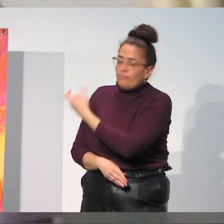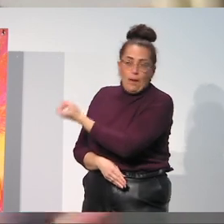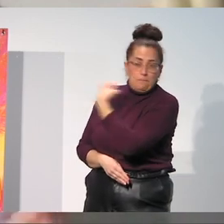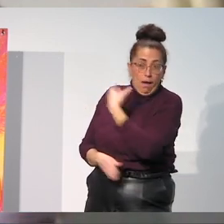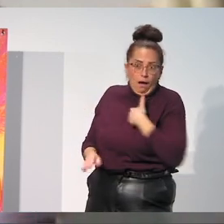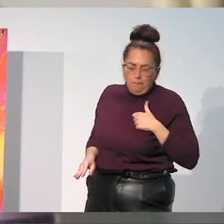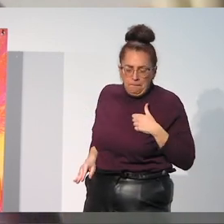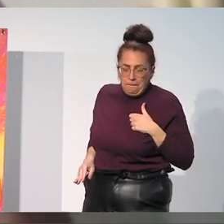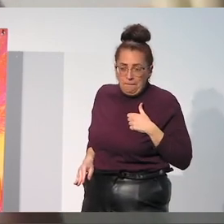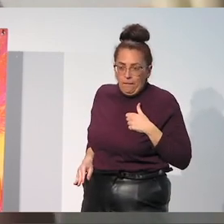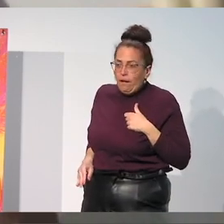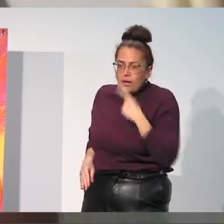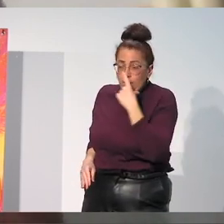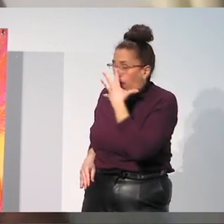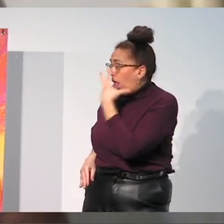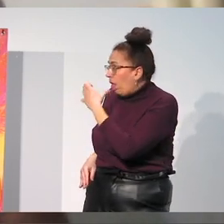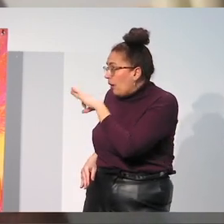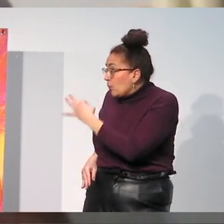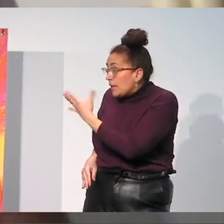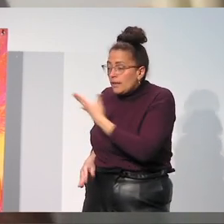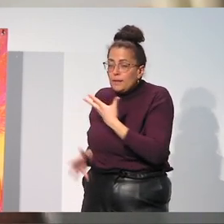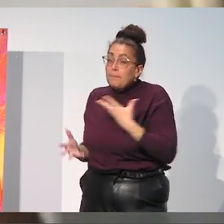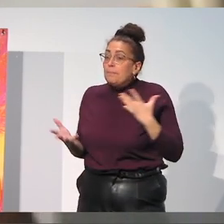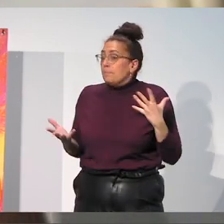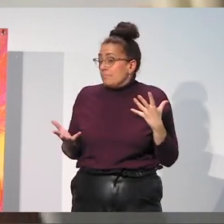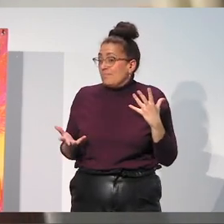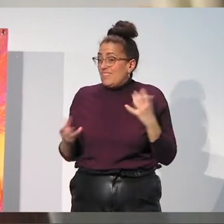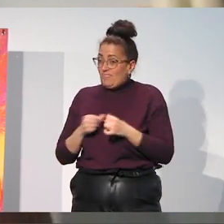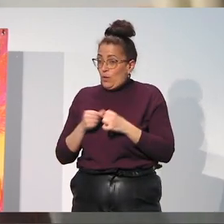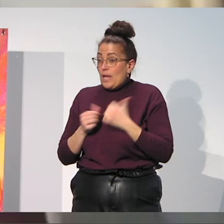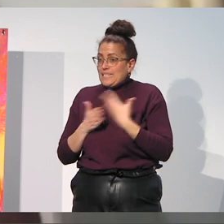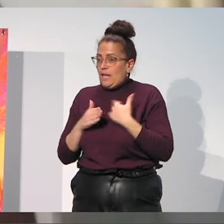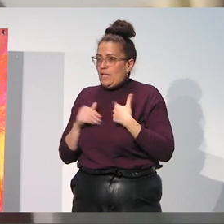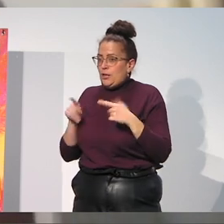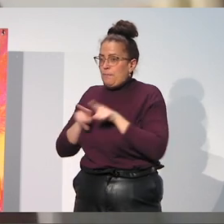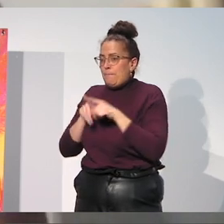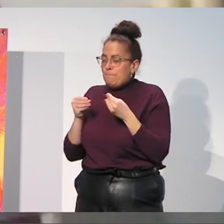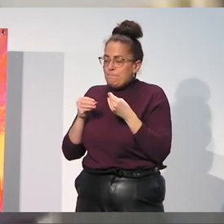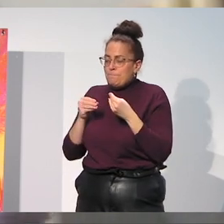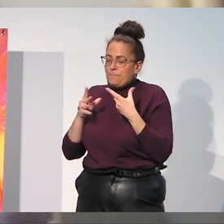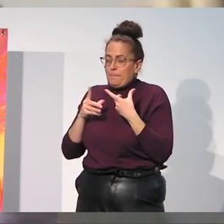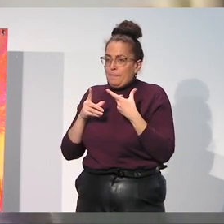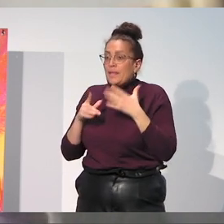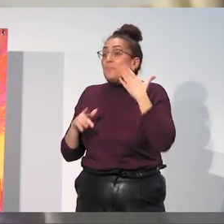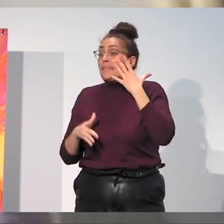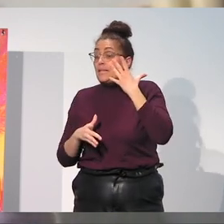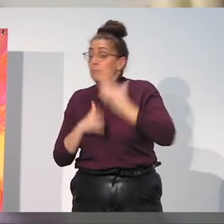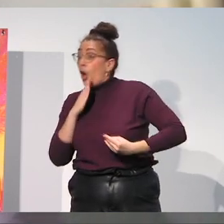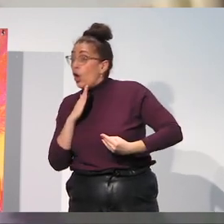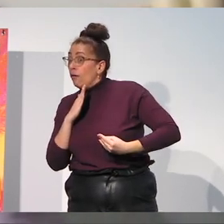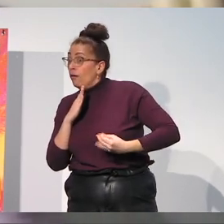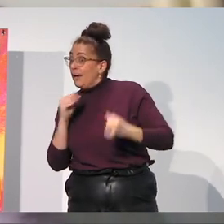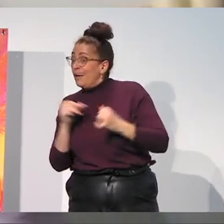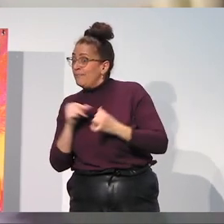trouve vraiment passionnante, moi je me suis peut-être séparé un petit peu de ça en me disant que dans les lacunes, dans les trous, là